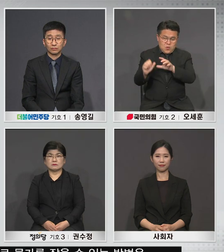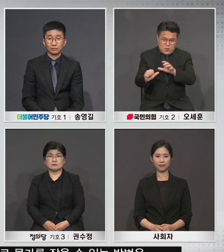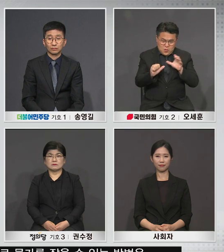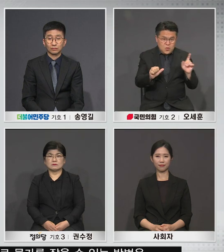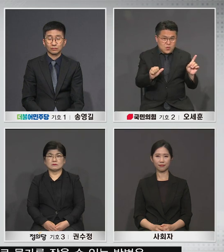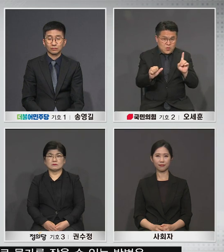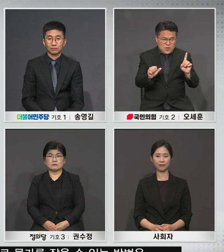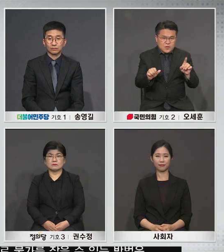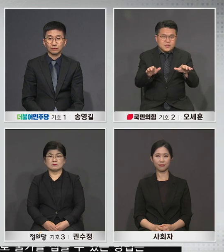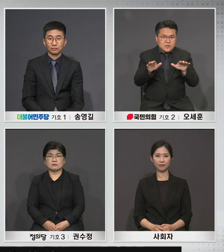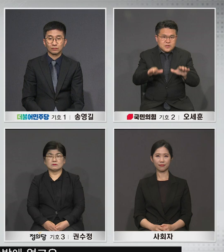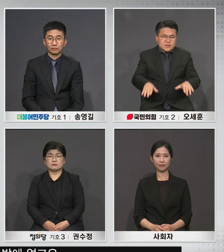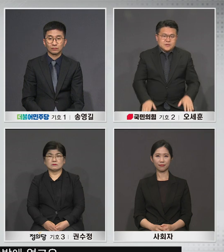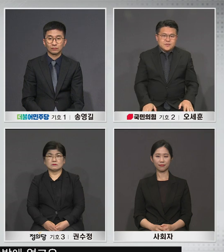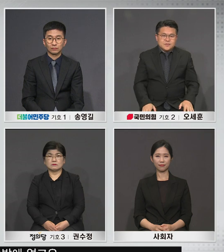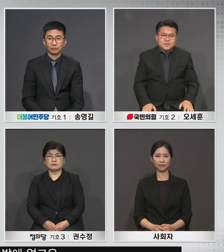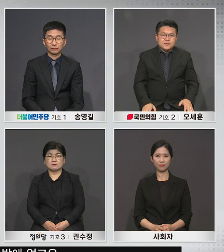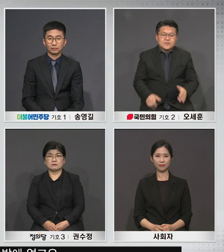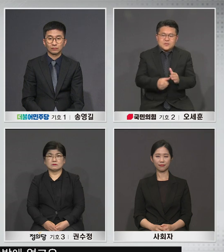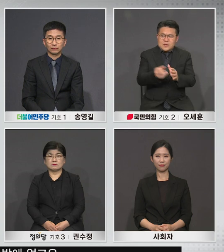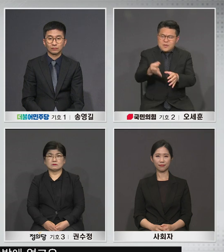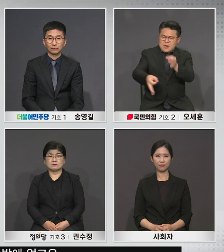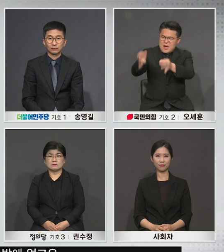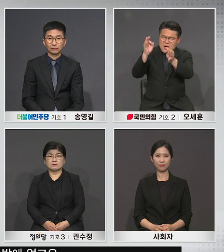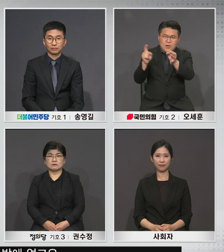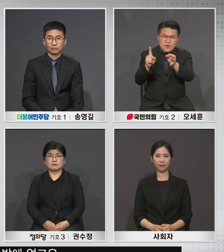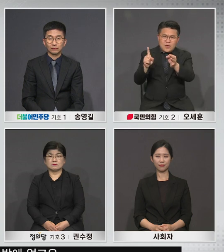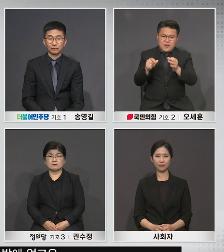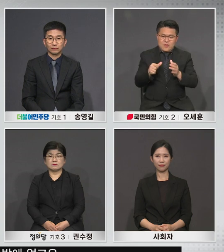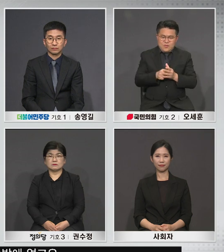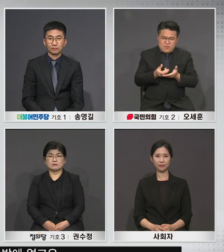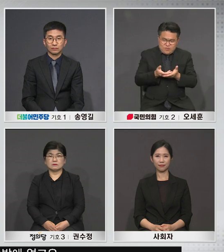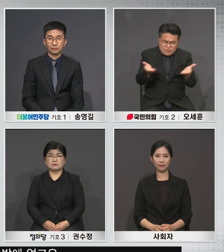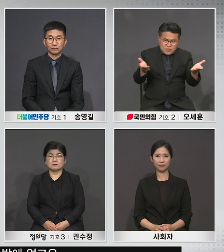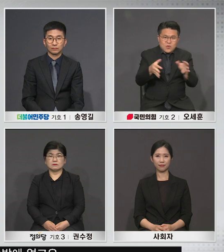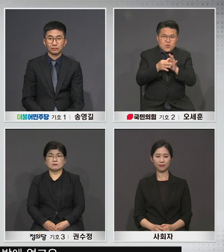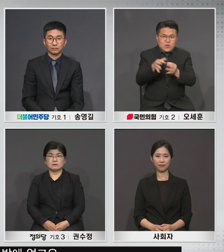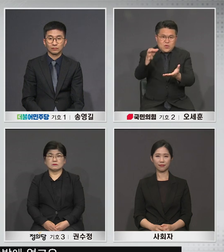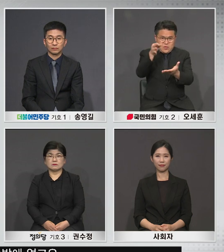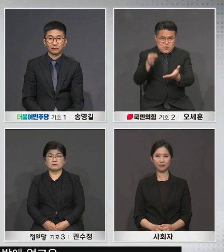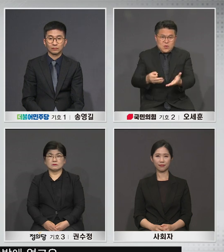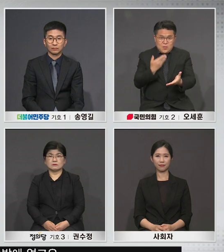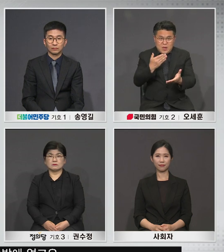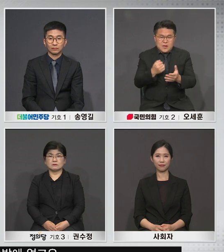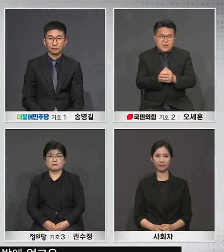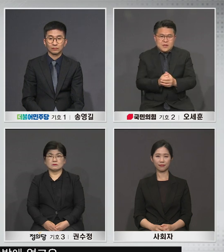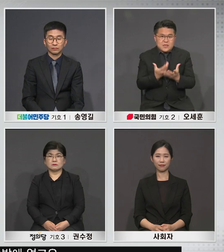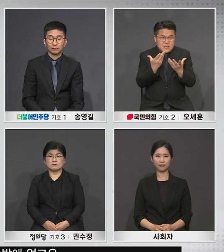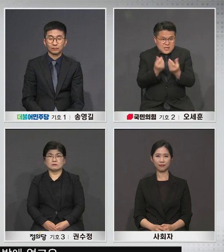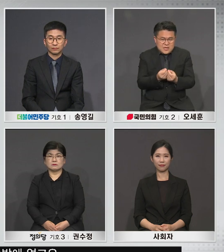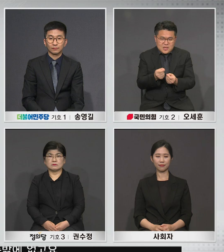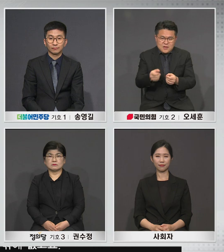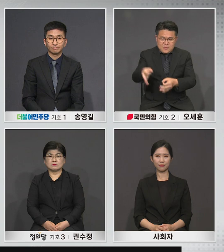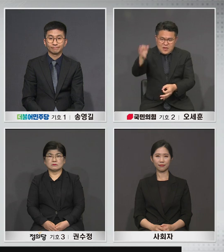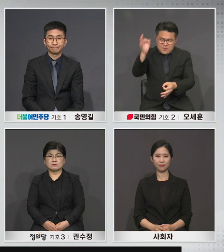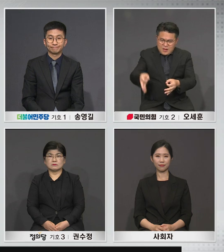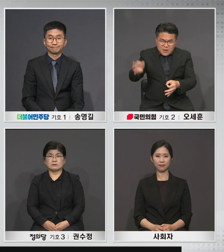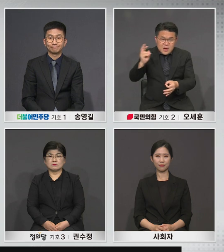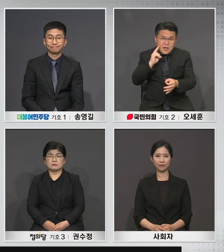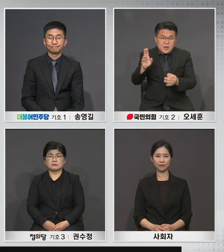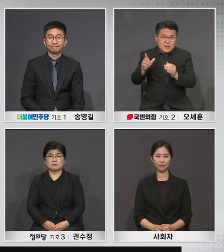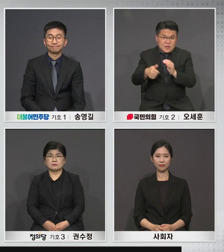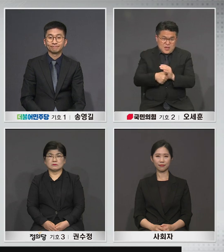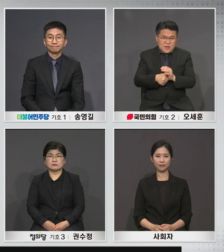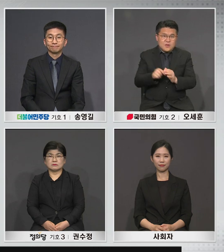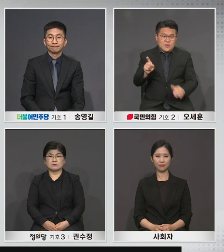해서 불안정한 농수축산물 가격을 안정화시킬 수 있습니다. 가격 변동이 심한 농수축산물의 경우에는 수급을